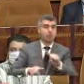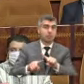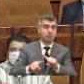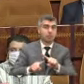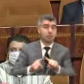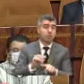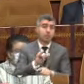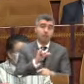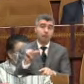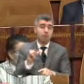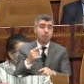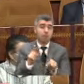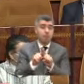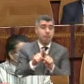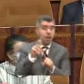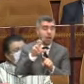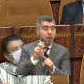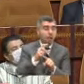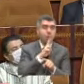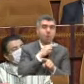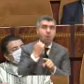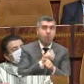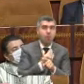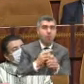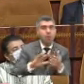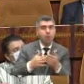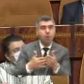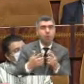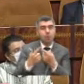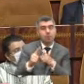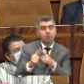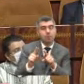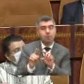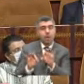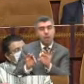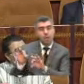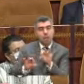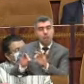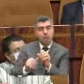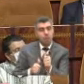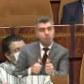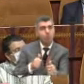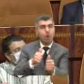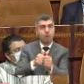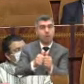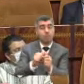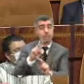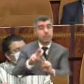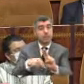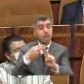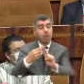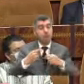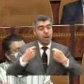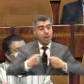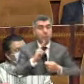بان الحكومه تجيب قرار بهذا الحجم هذا وبهاد الحده هذه بدون ما تجيب اجراءات مواكبه ليه. لا الجواب ديال السيد رئيس الحكومه